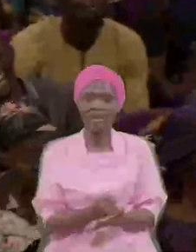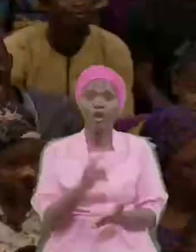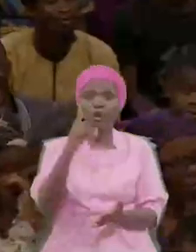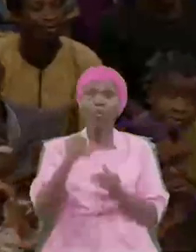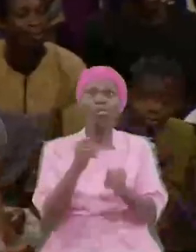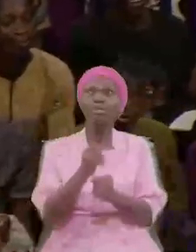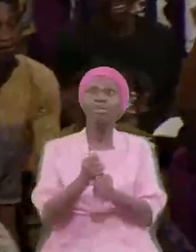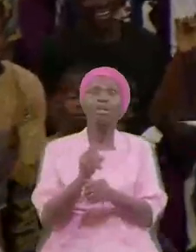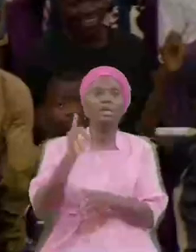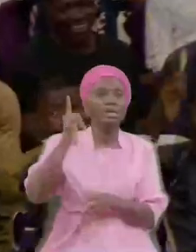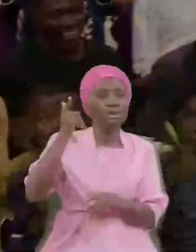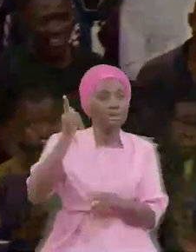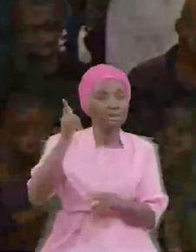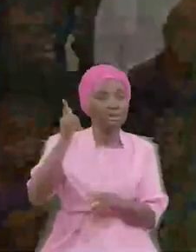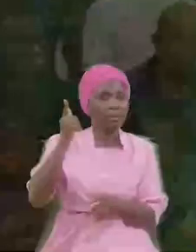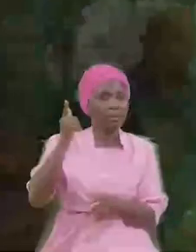Un an après,